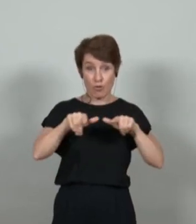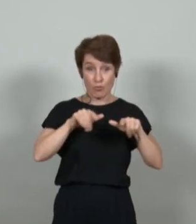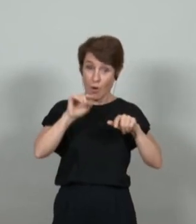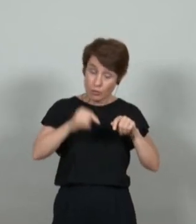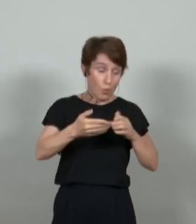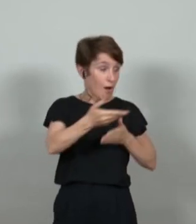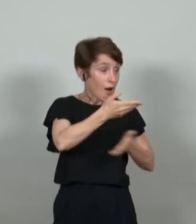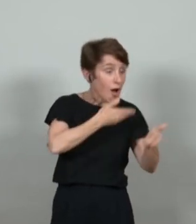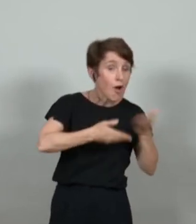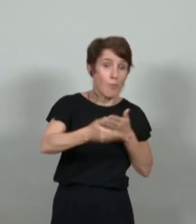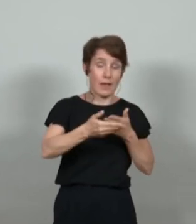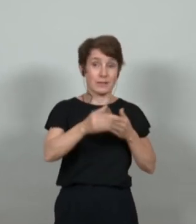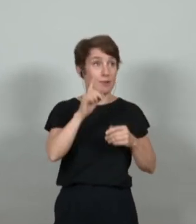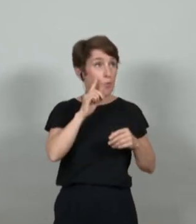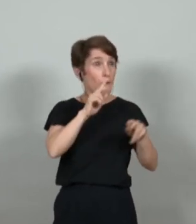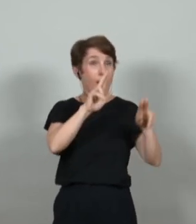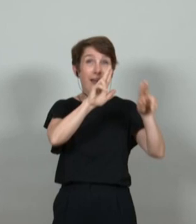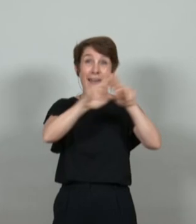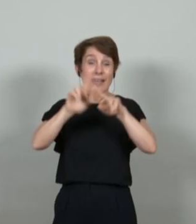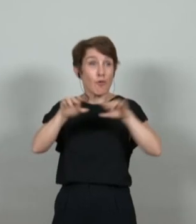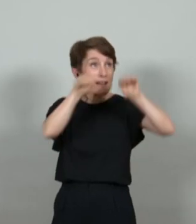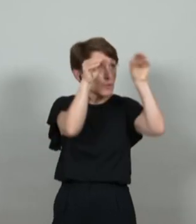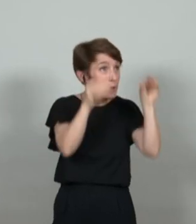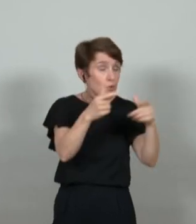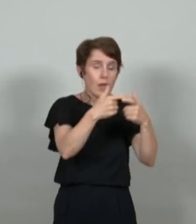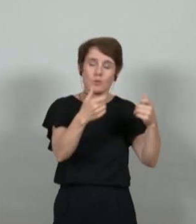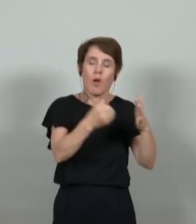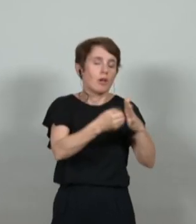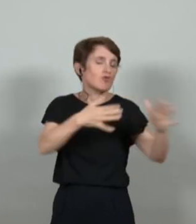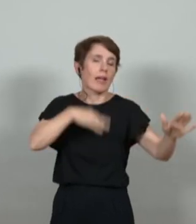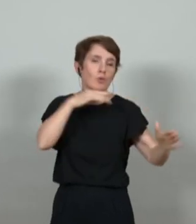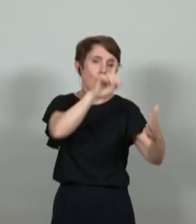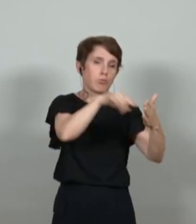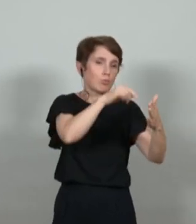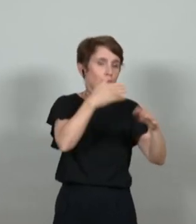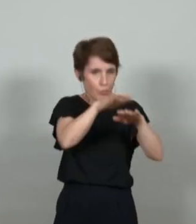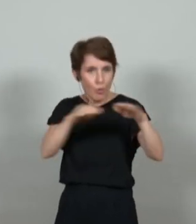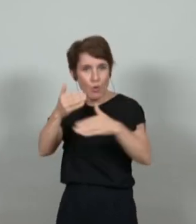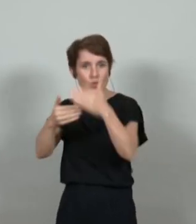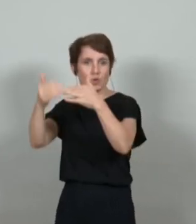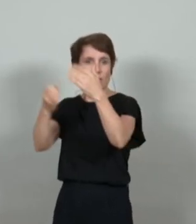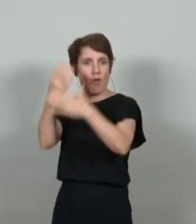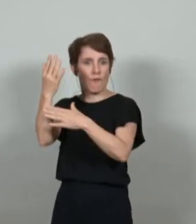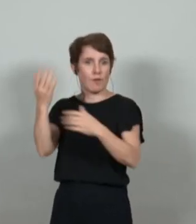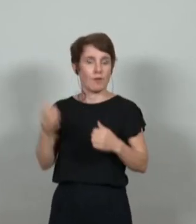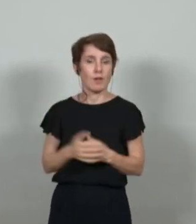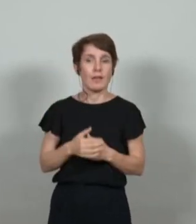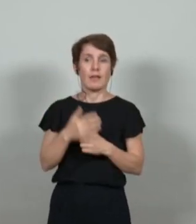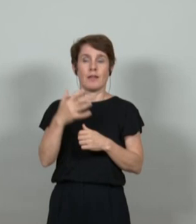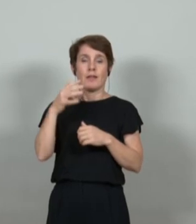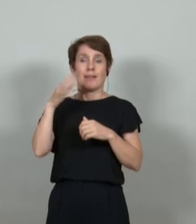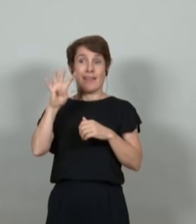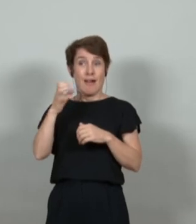car leur rénovation serait trop énerveuse 4,7 millions de logements soit